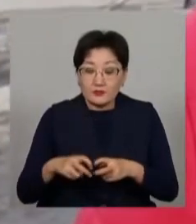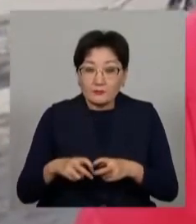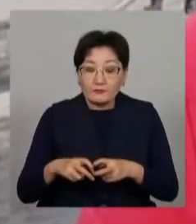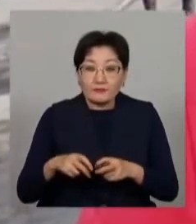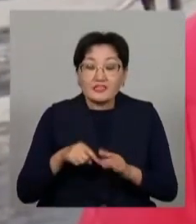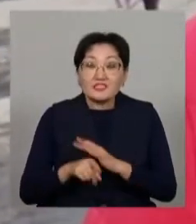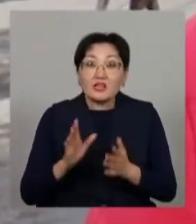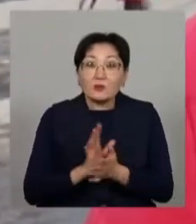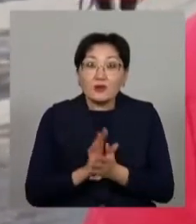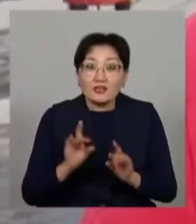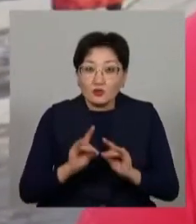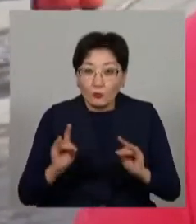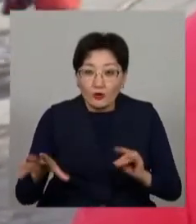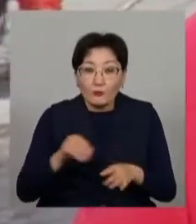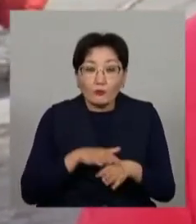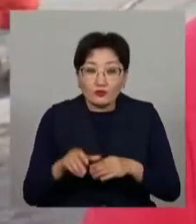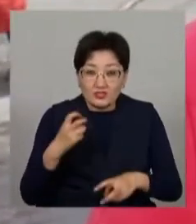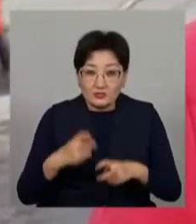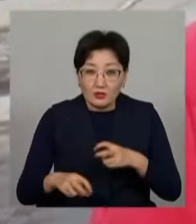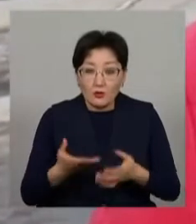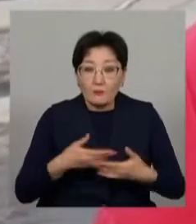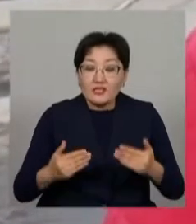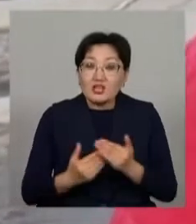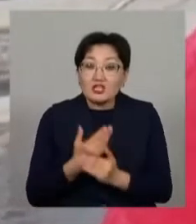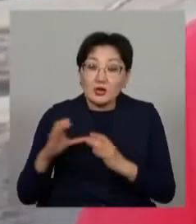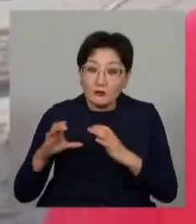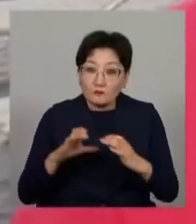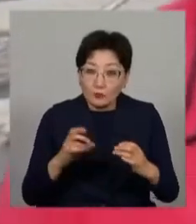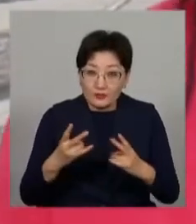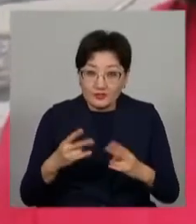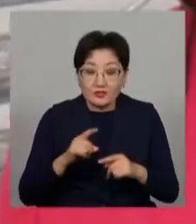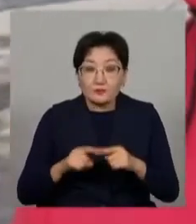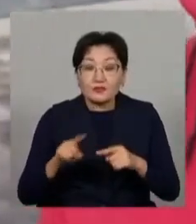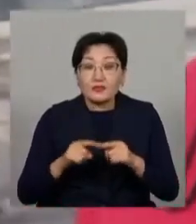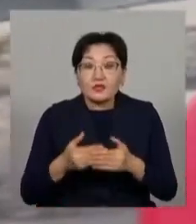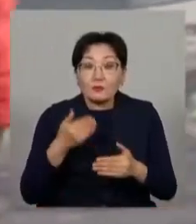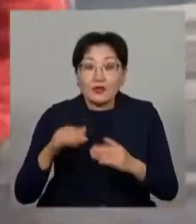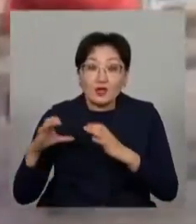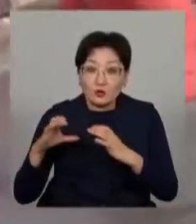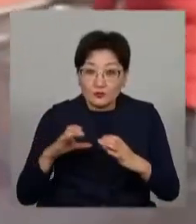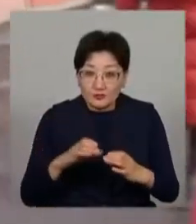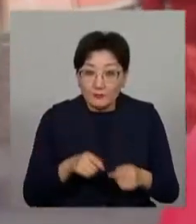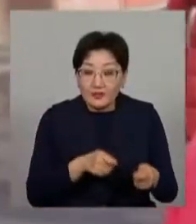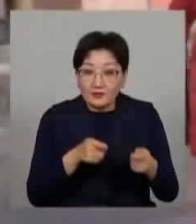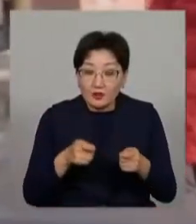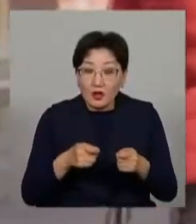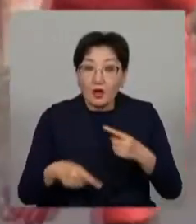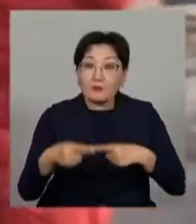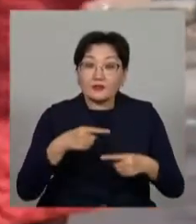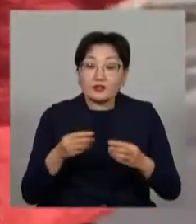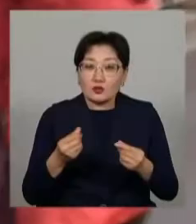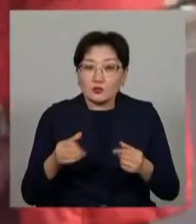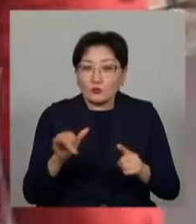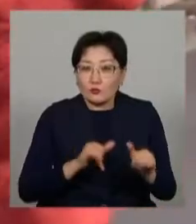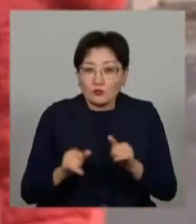іші лас, орындықтардың барлығы сынған. Бізге жаңа автобустар керек. Жақында жаңа автобустарда келіп қайта алып кетті. Ақшаның